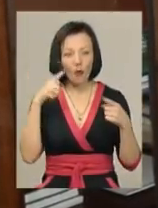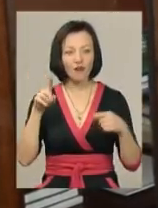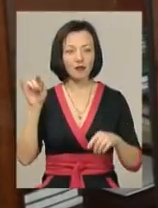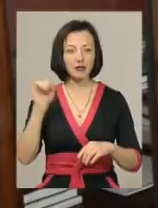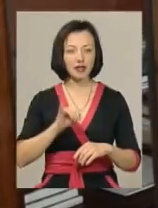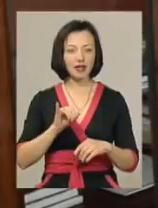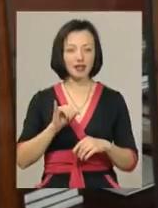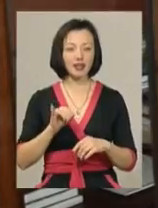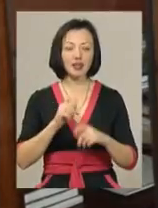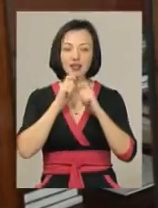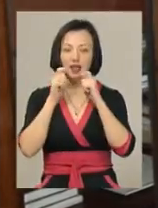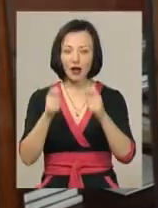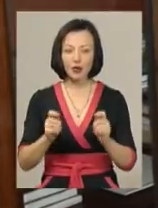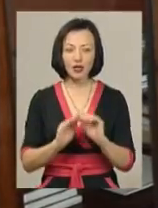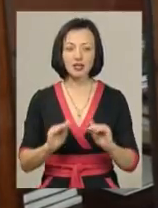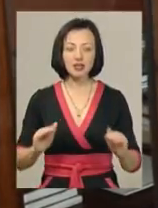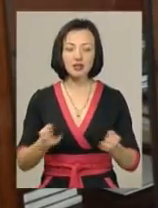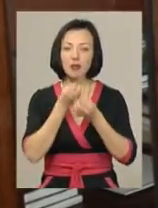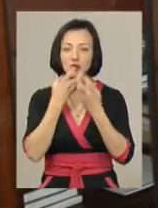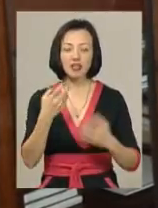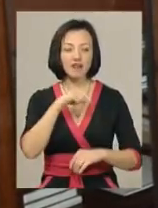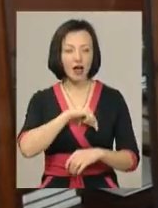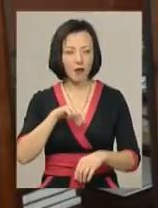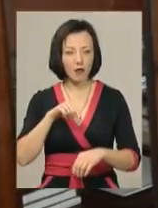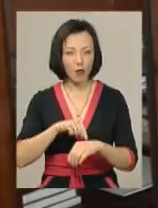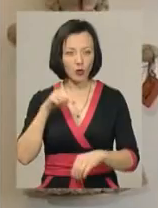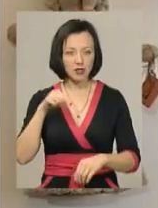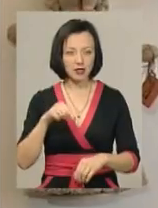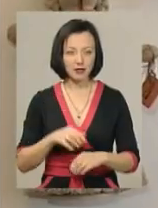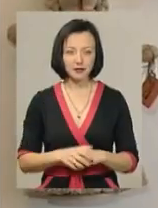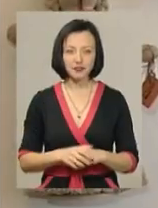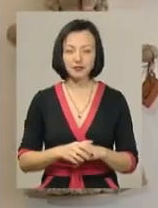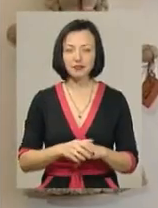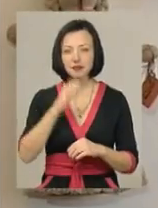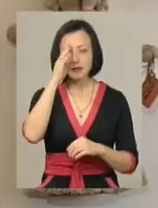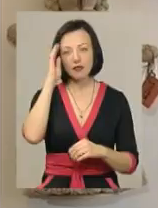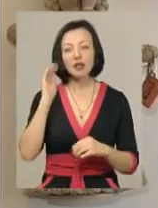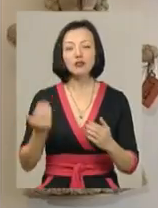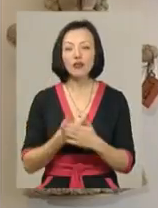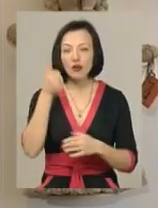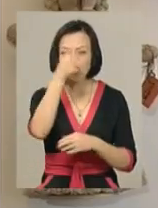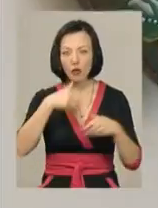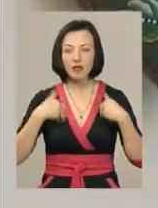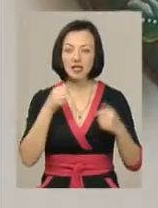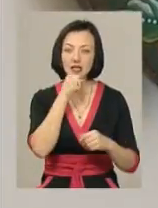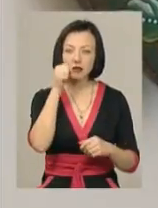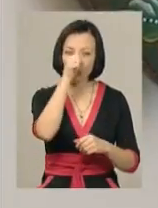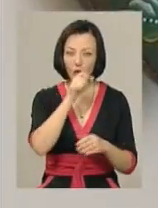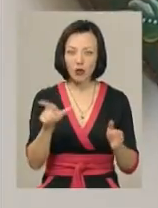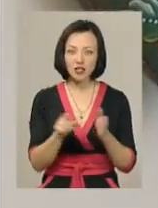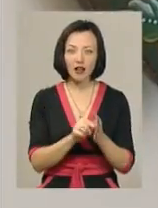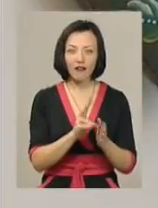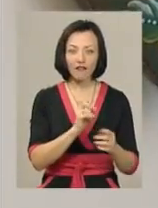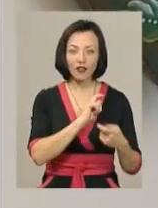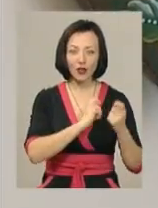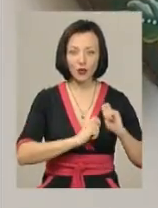і дарує нашим дітям позитивні емоції велику Радість з Новим роком дідлахів області вітатимуть Дід Мороз онучкою а по